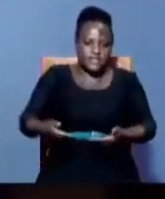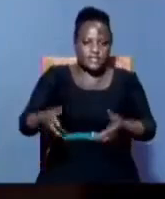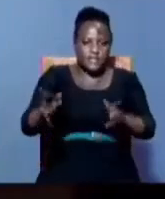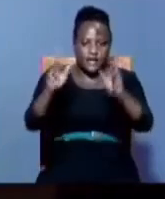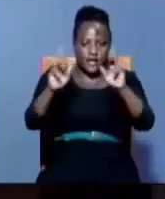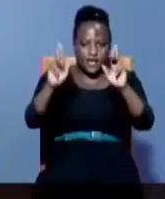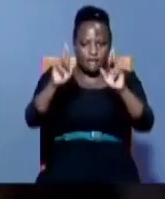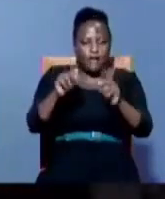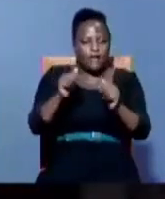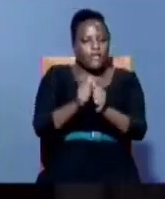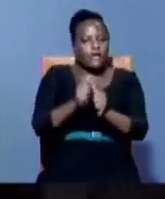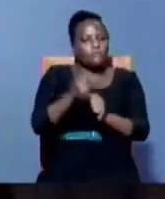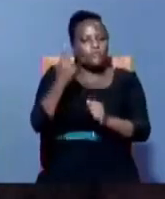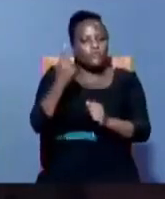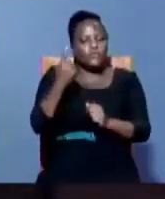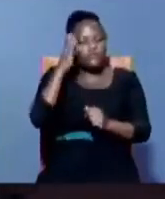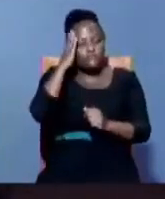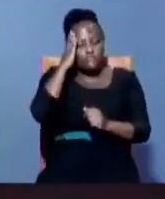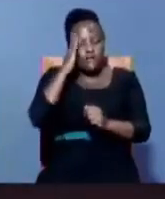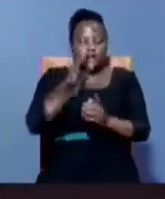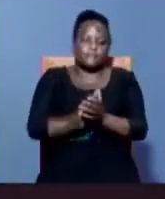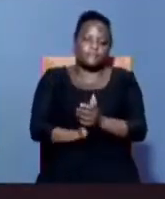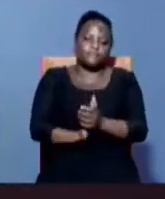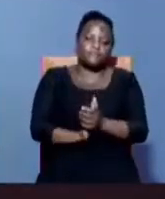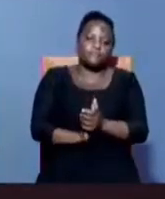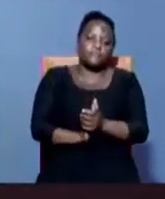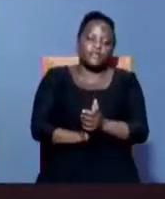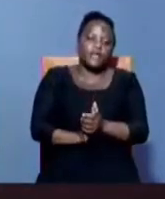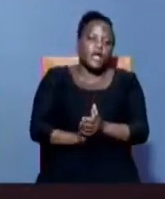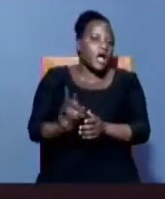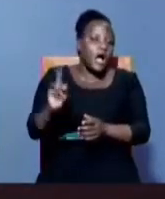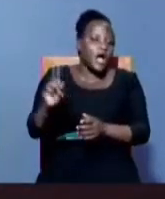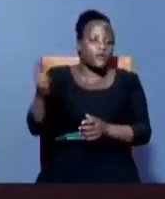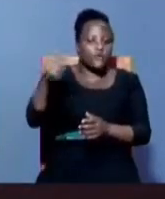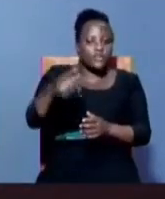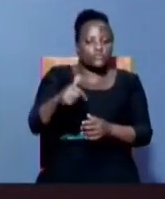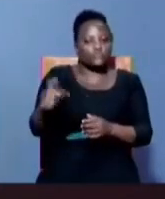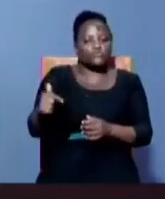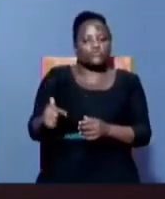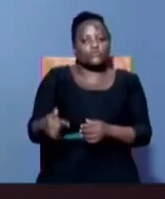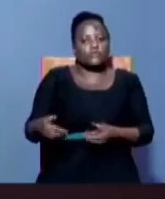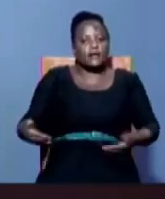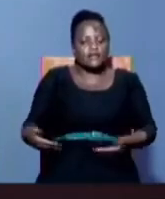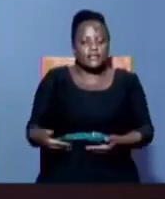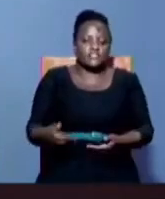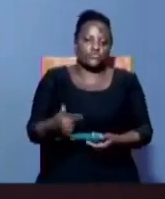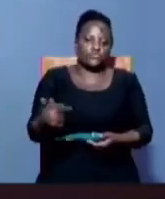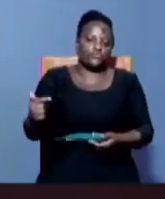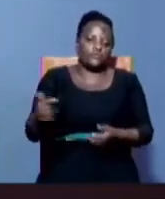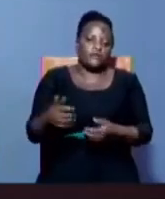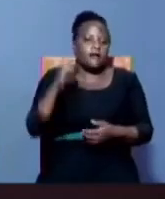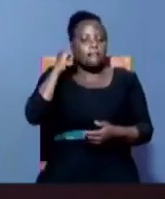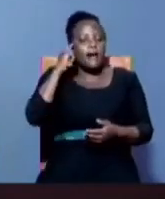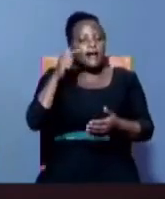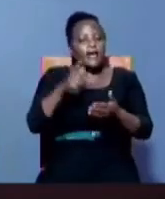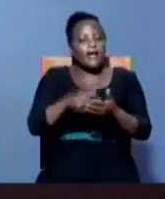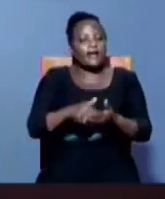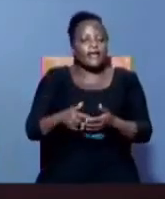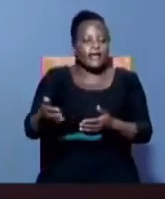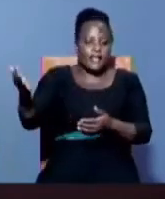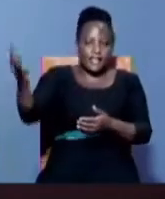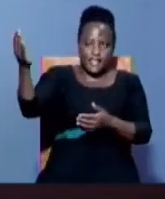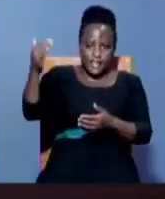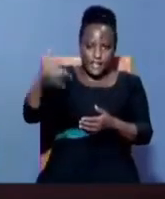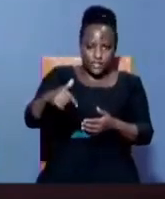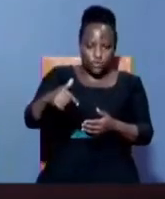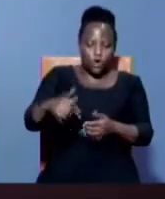kwanza kulifahamu ni hili. Hapo hailetwi kwenye kiti cha rehema kama kiti cha rehema, maana yake ni nini? Ile inaletwa